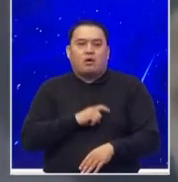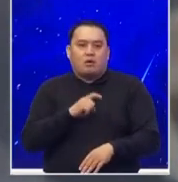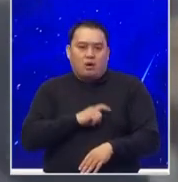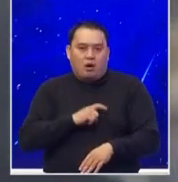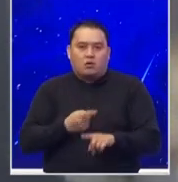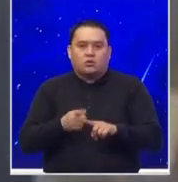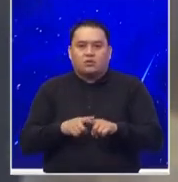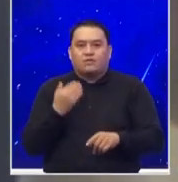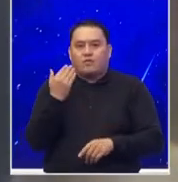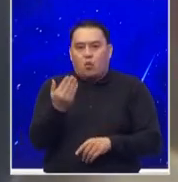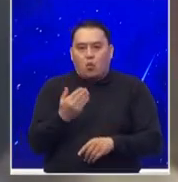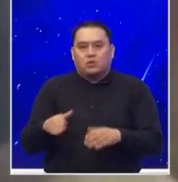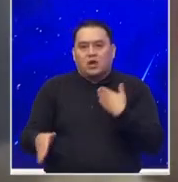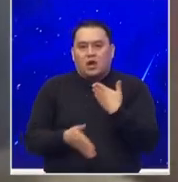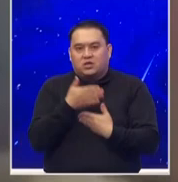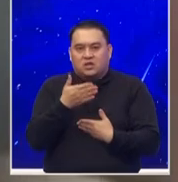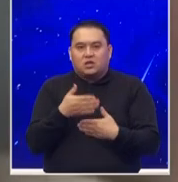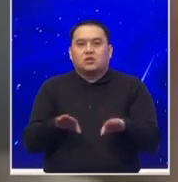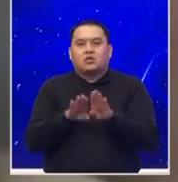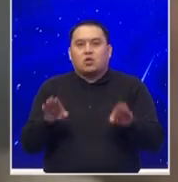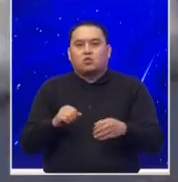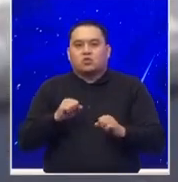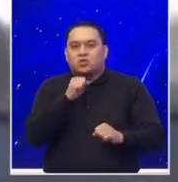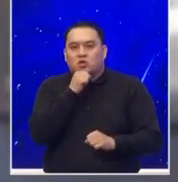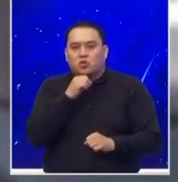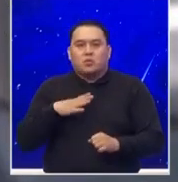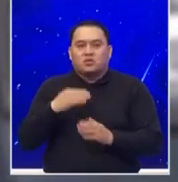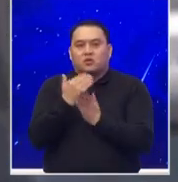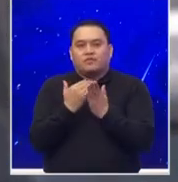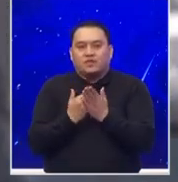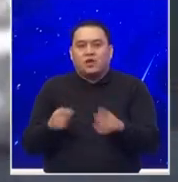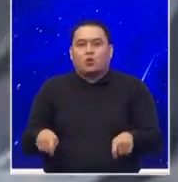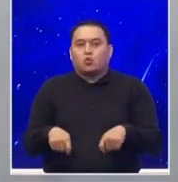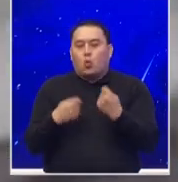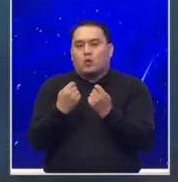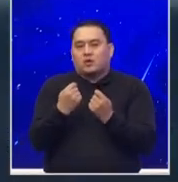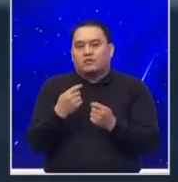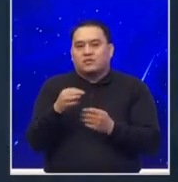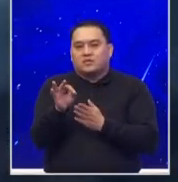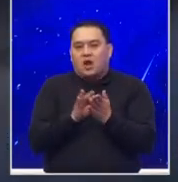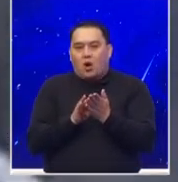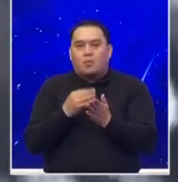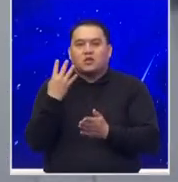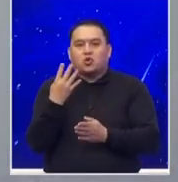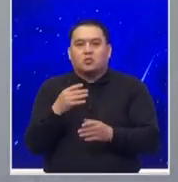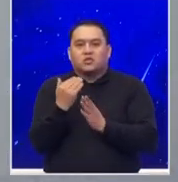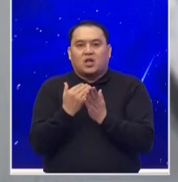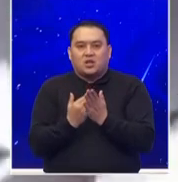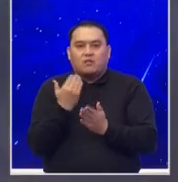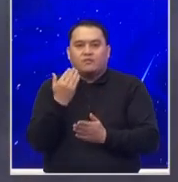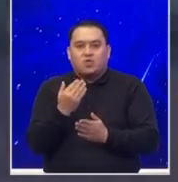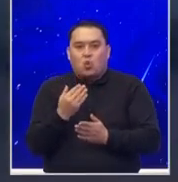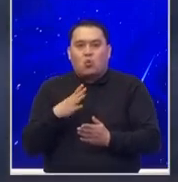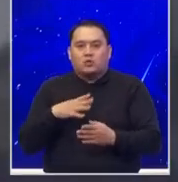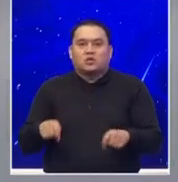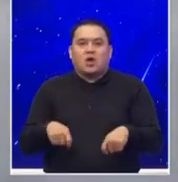это не спасло его от наказания. В отношении дедушки составлены административные протоколы сразу по 4 статьям, в том